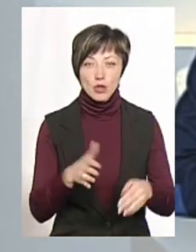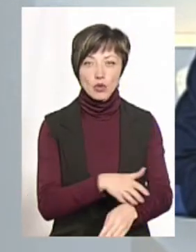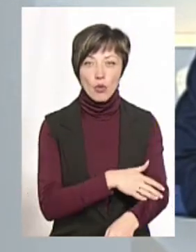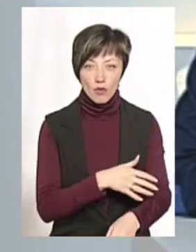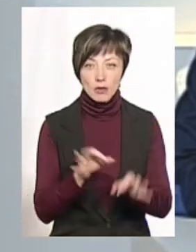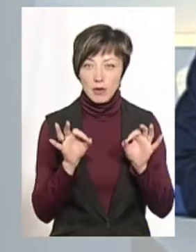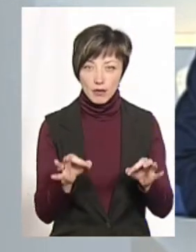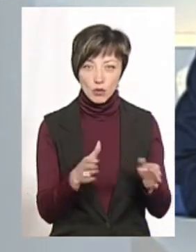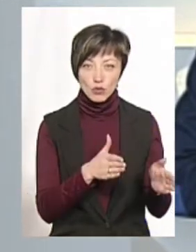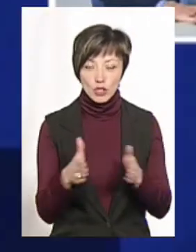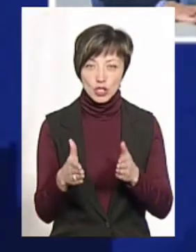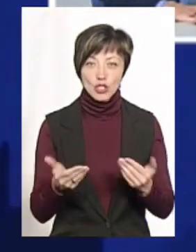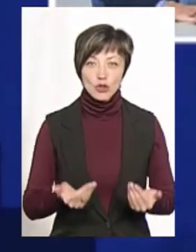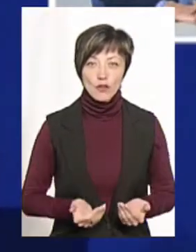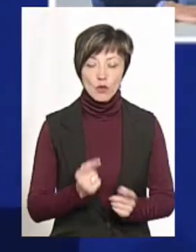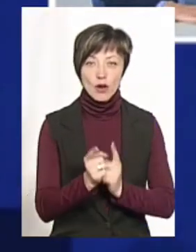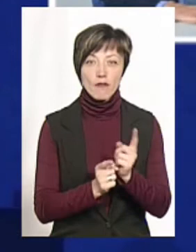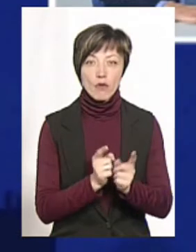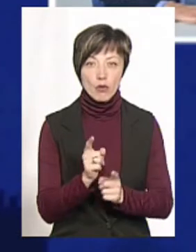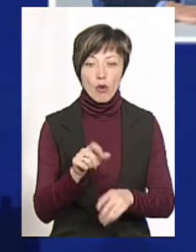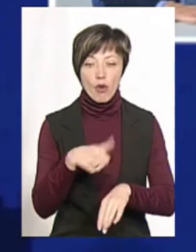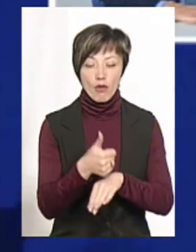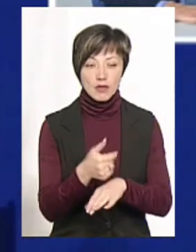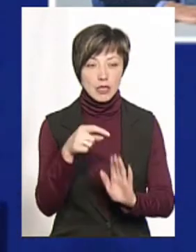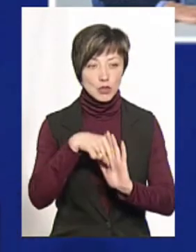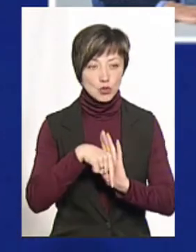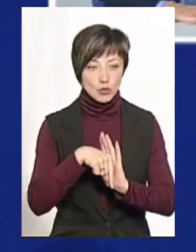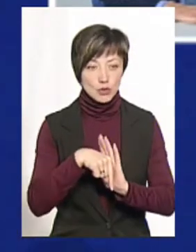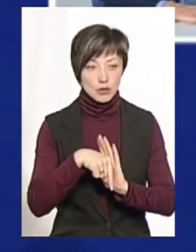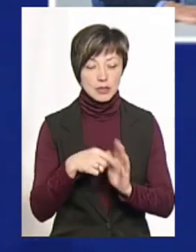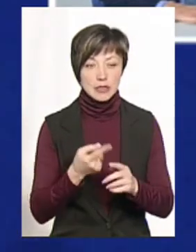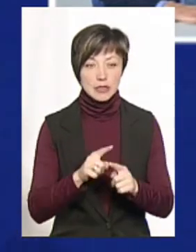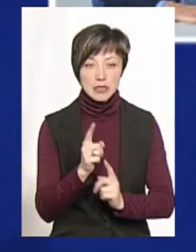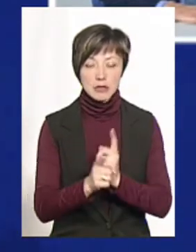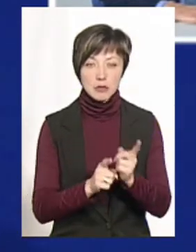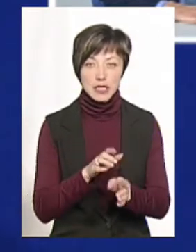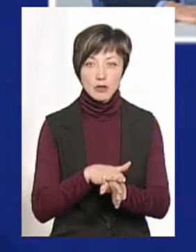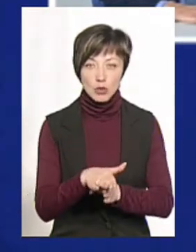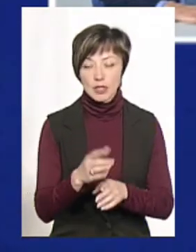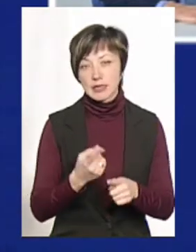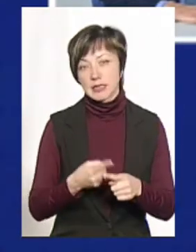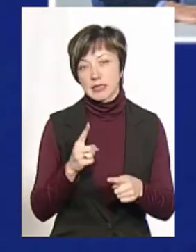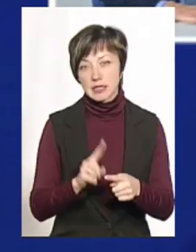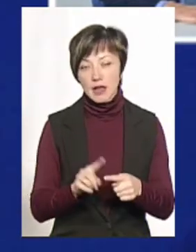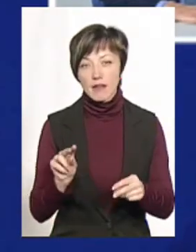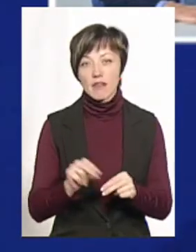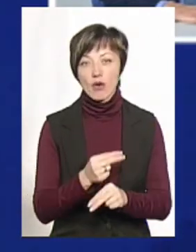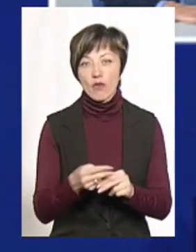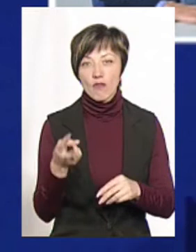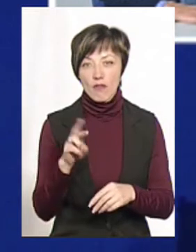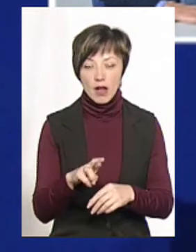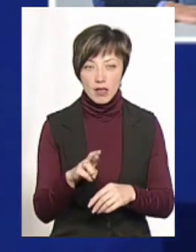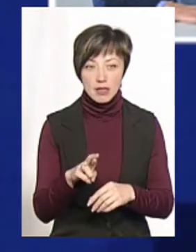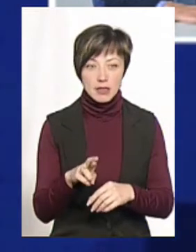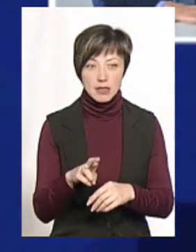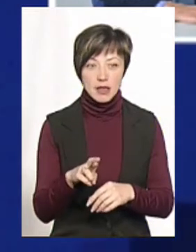довго, направду, готували житлову реформу. І головна її суть, головна суть отих змін, які відбулись, це виховання